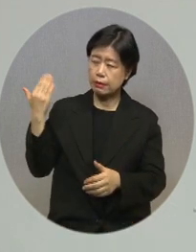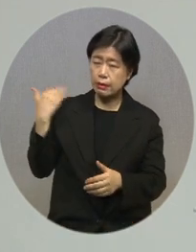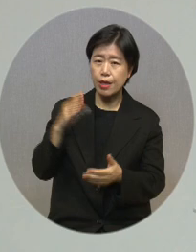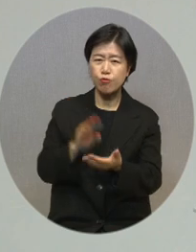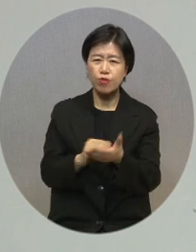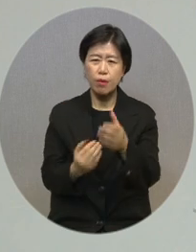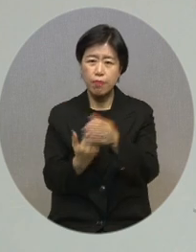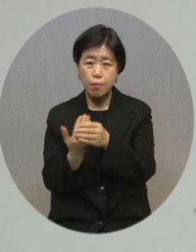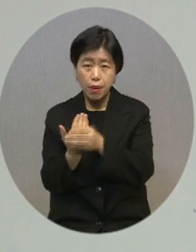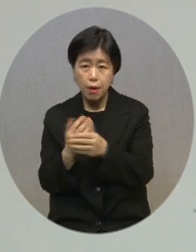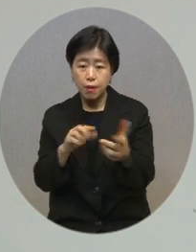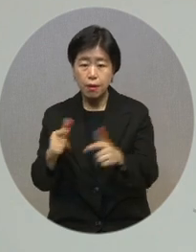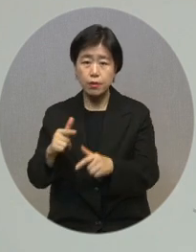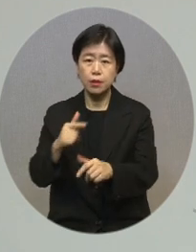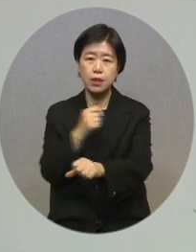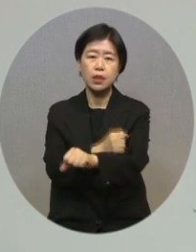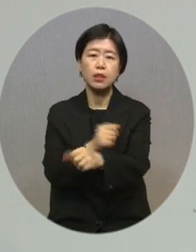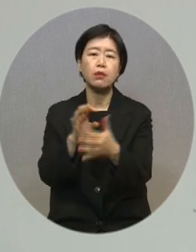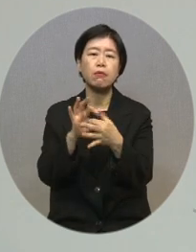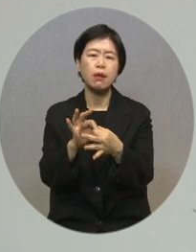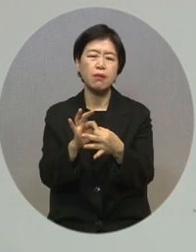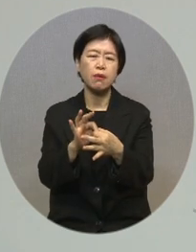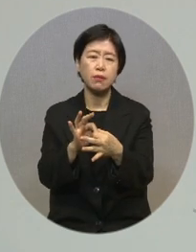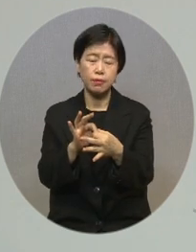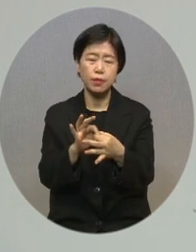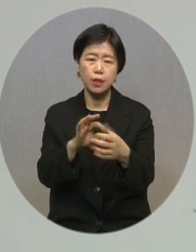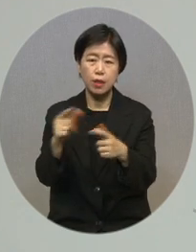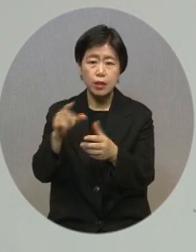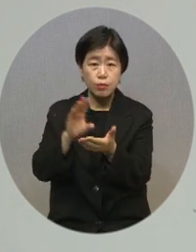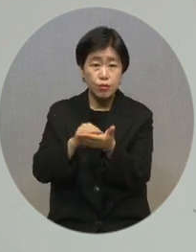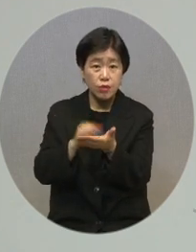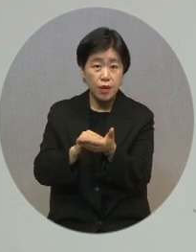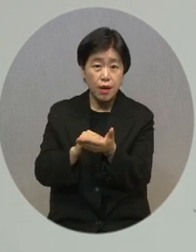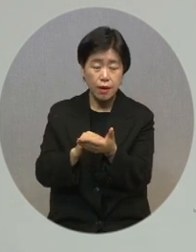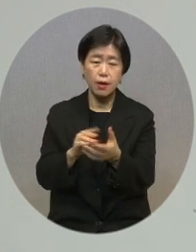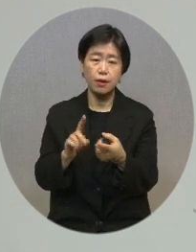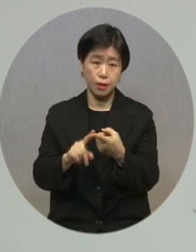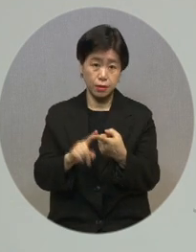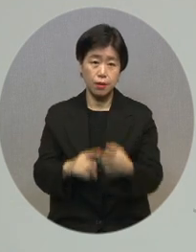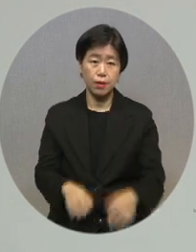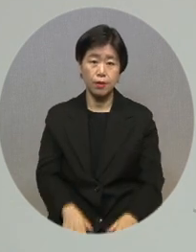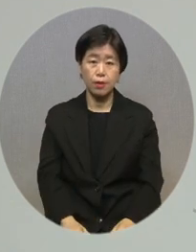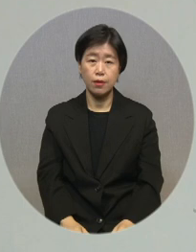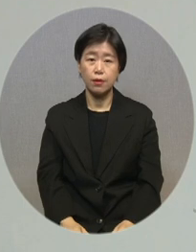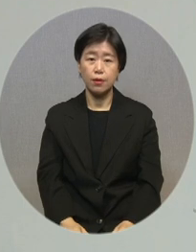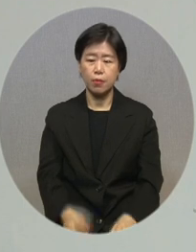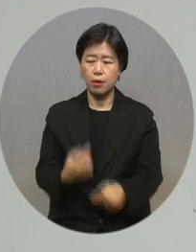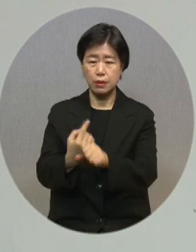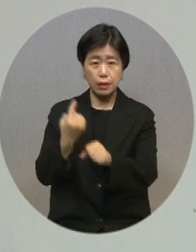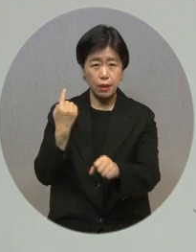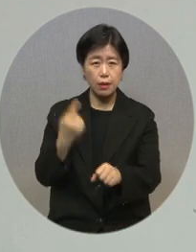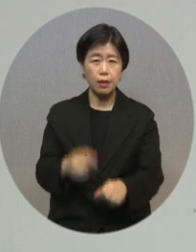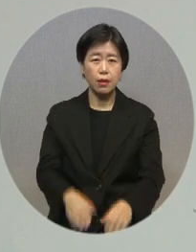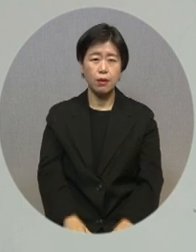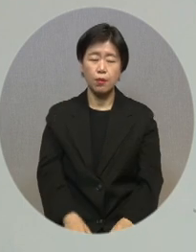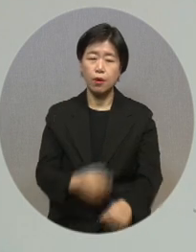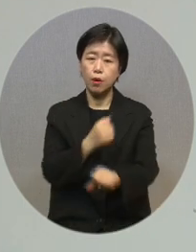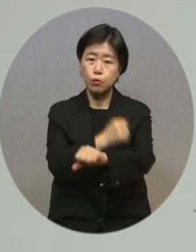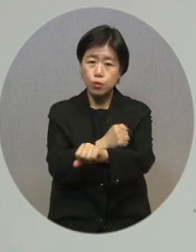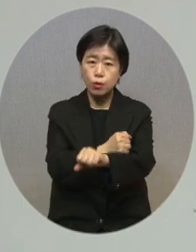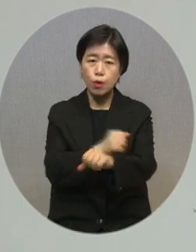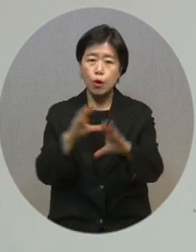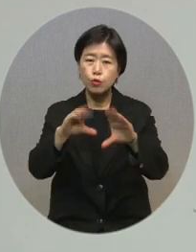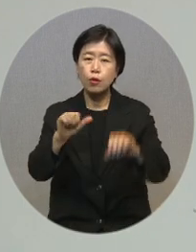전에 작년에는 그런 그 노동시장 이중구조 개선과 그 노동위원회 그